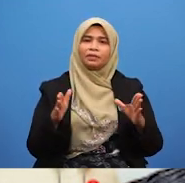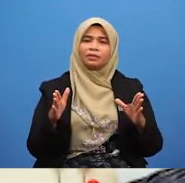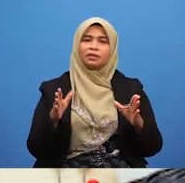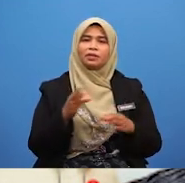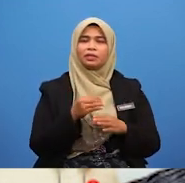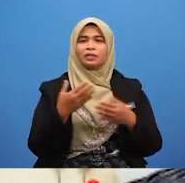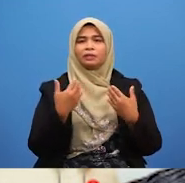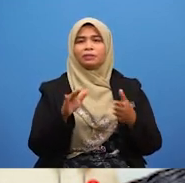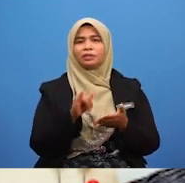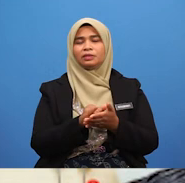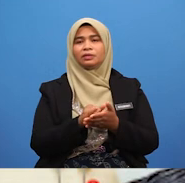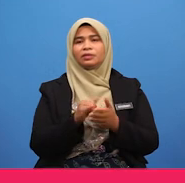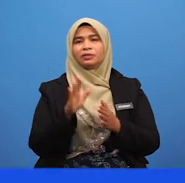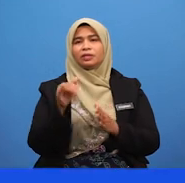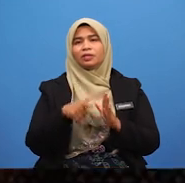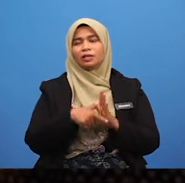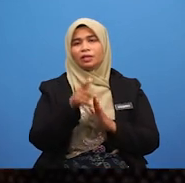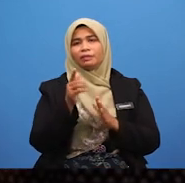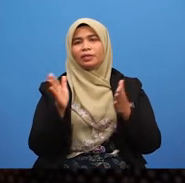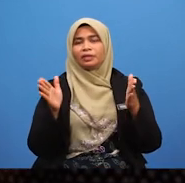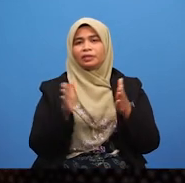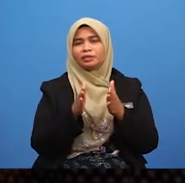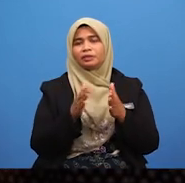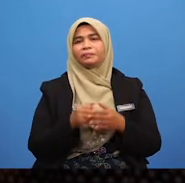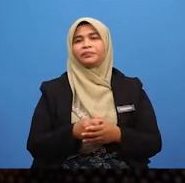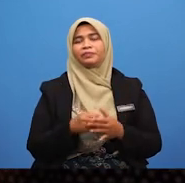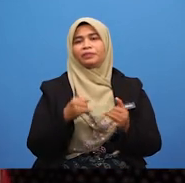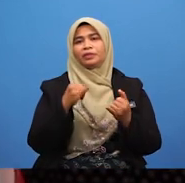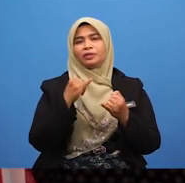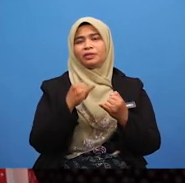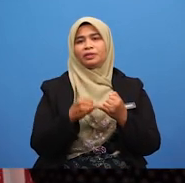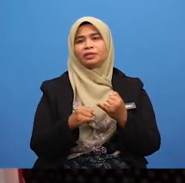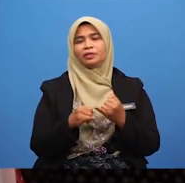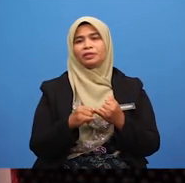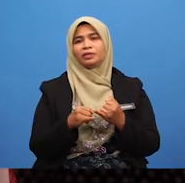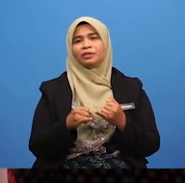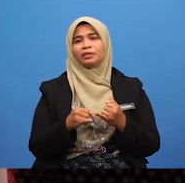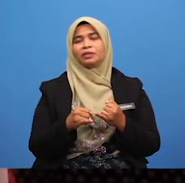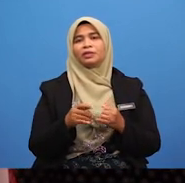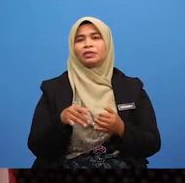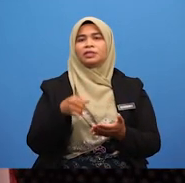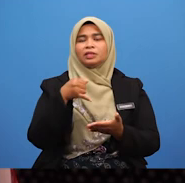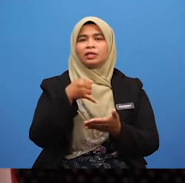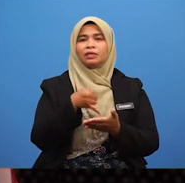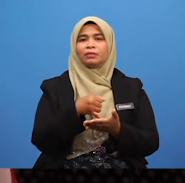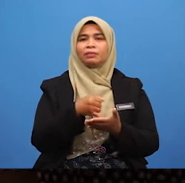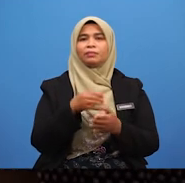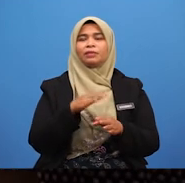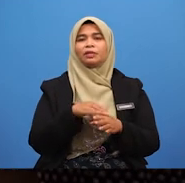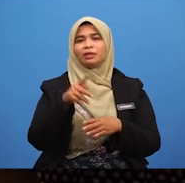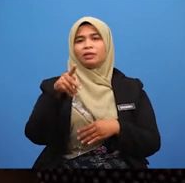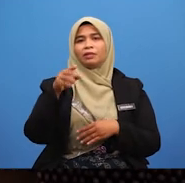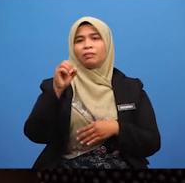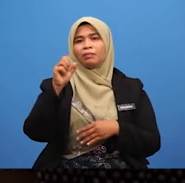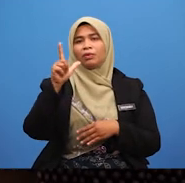kepingan pola yang lebih kecil. Akhir sekali, langkah selepas menggunting ialah peniti pada pola